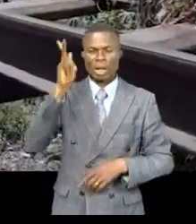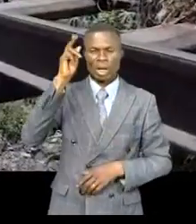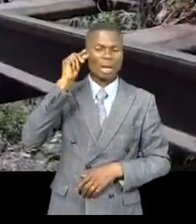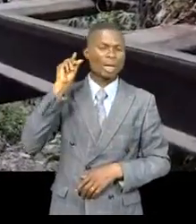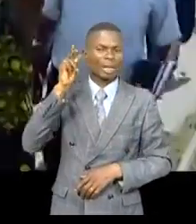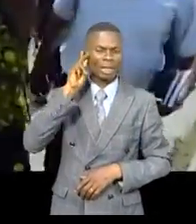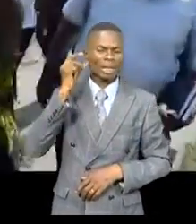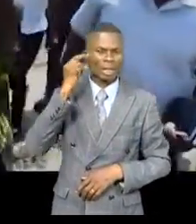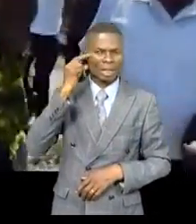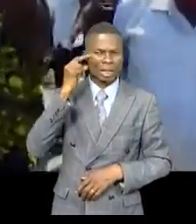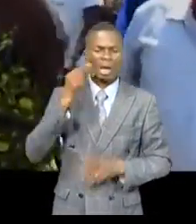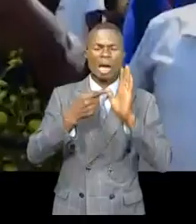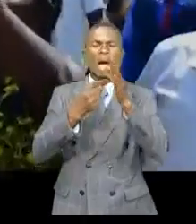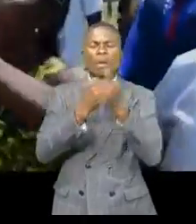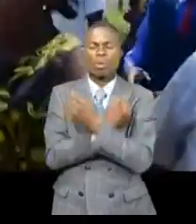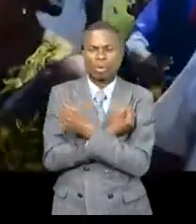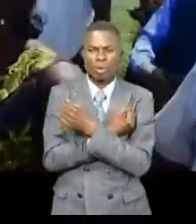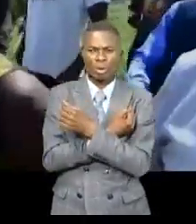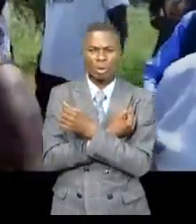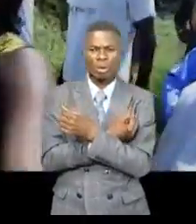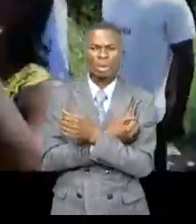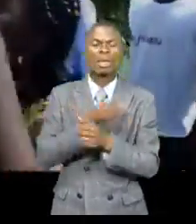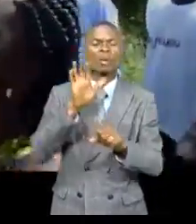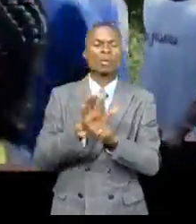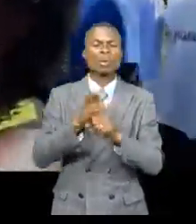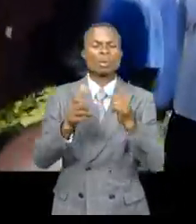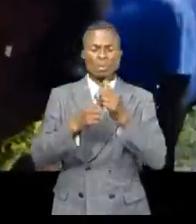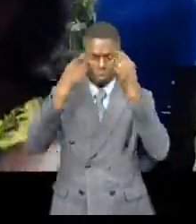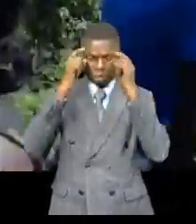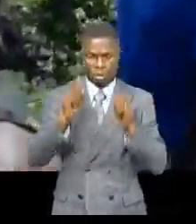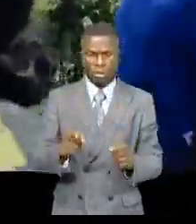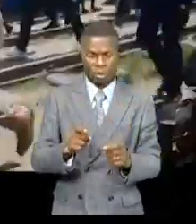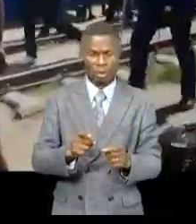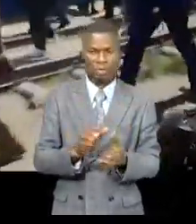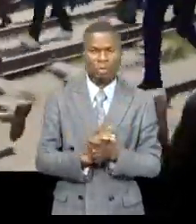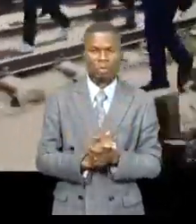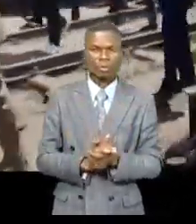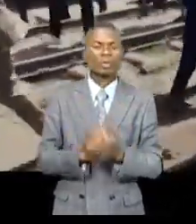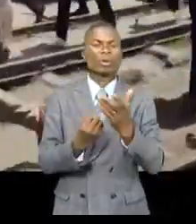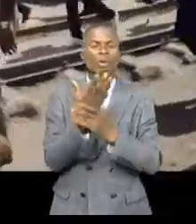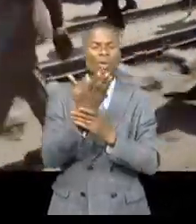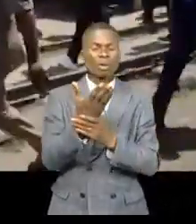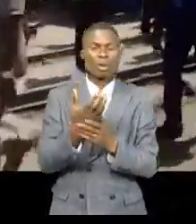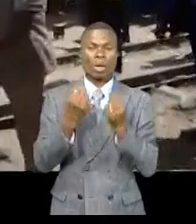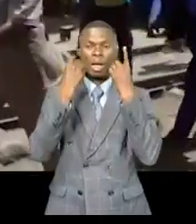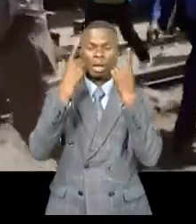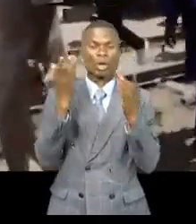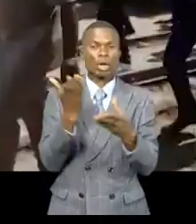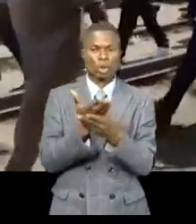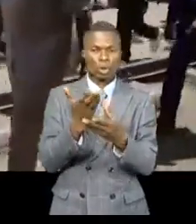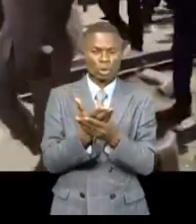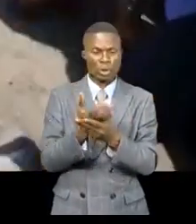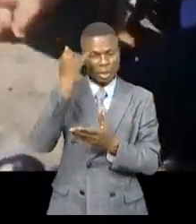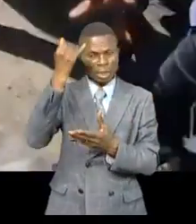un élan de solidarité, les potentats avait décidé. Mais voici un rebondissement inattendu de ce dossier dans le sens